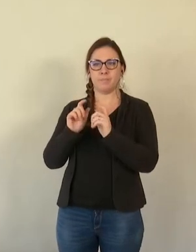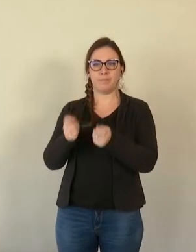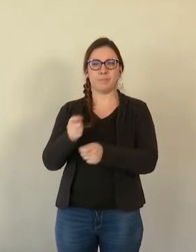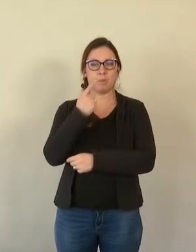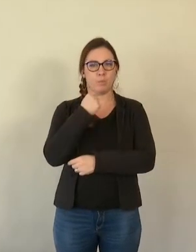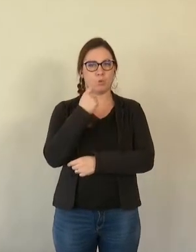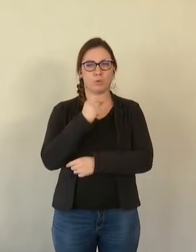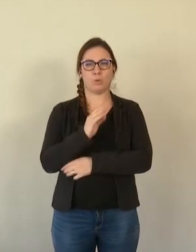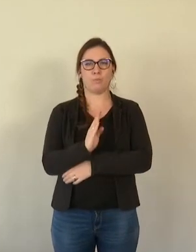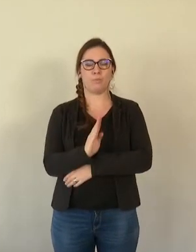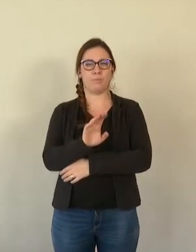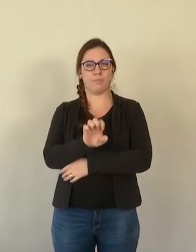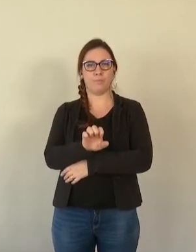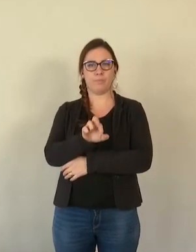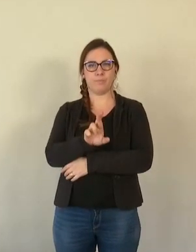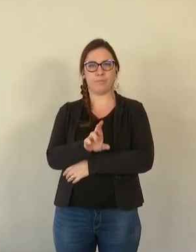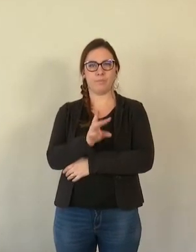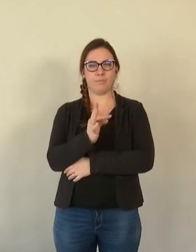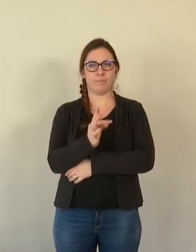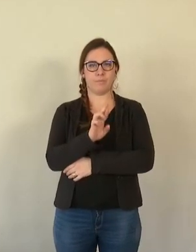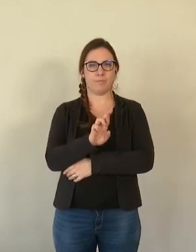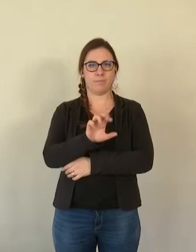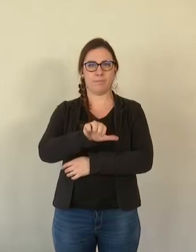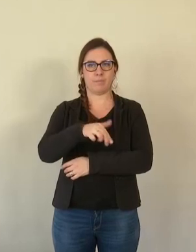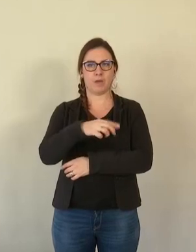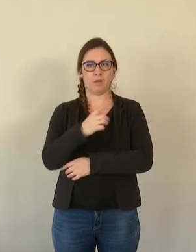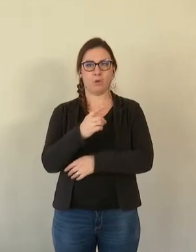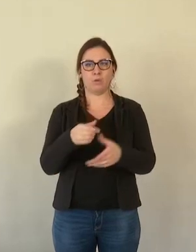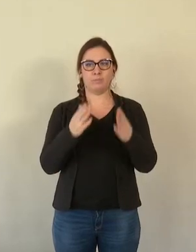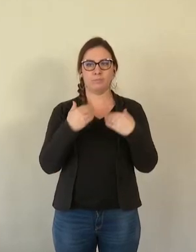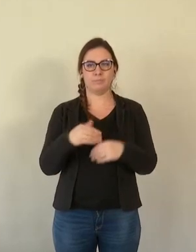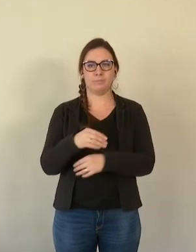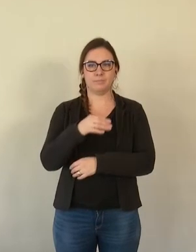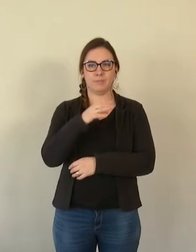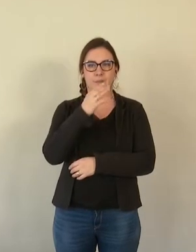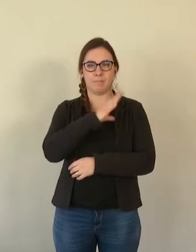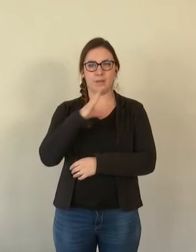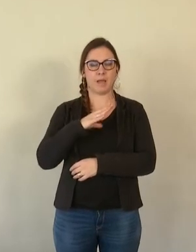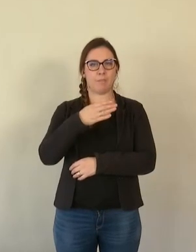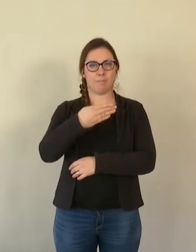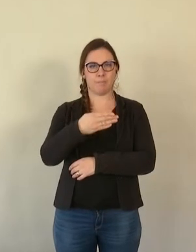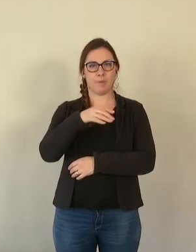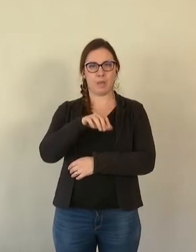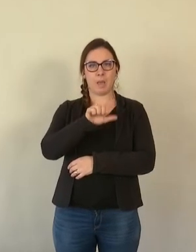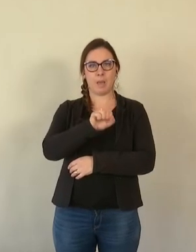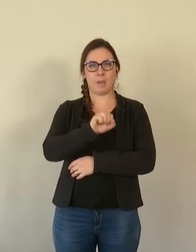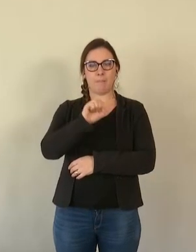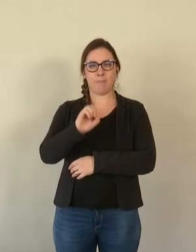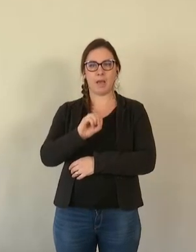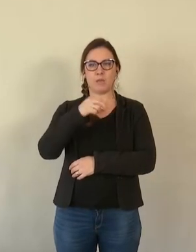kont Alain Carignon Emmanuel carose Cécile